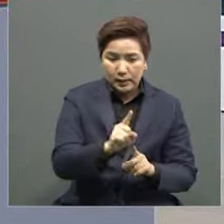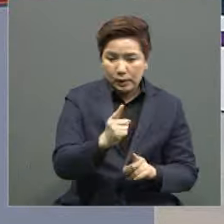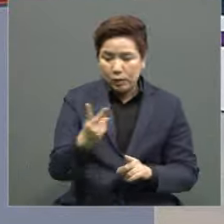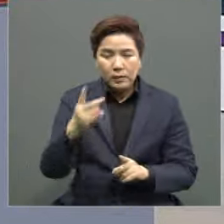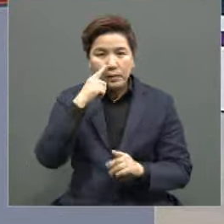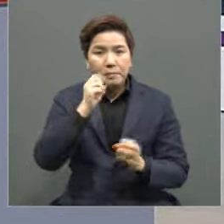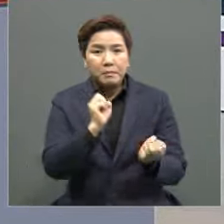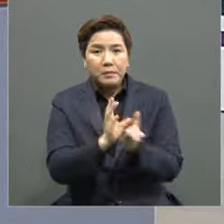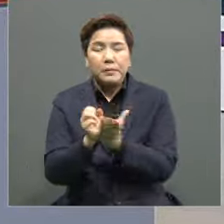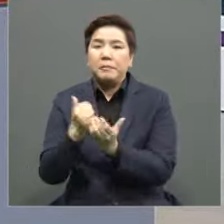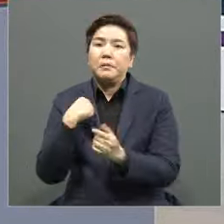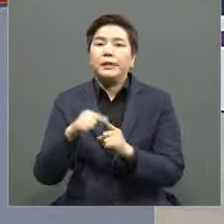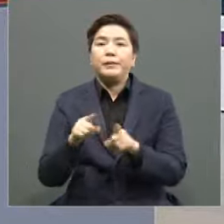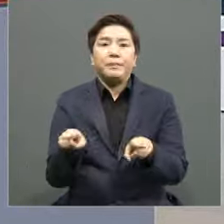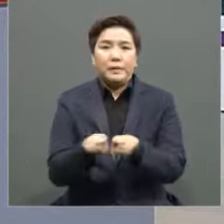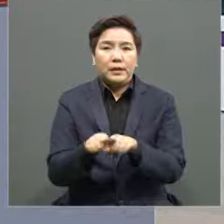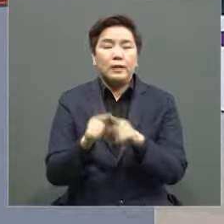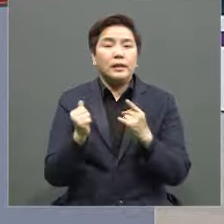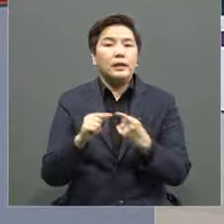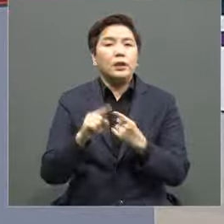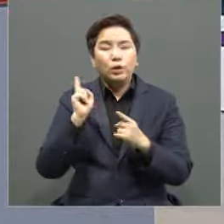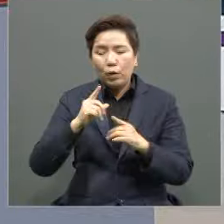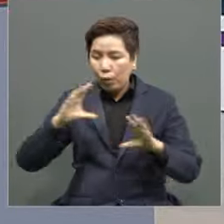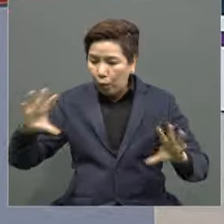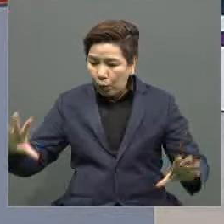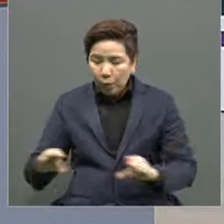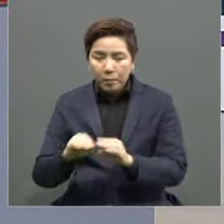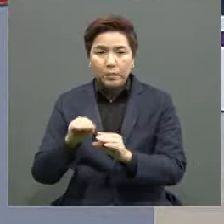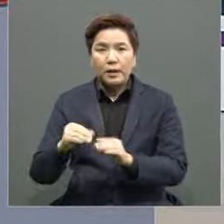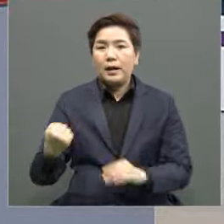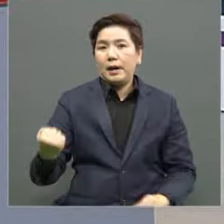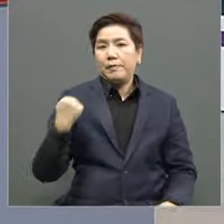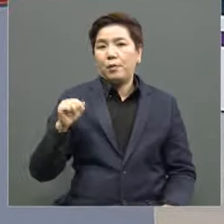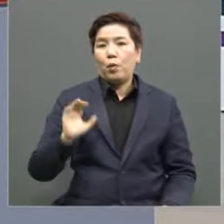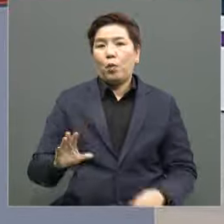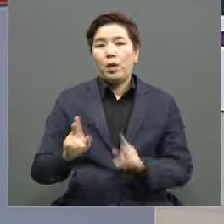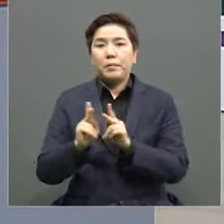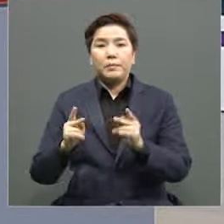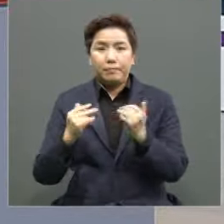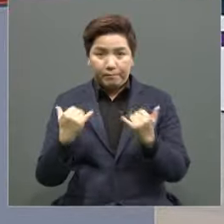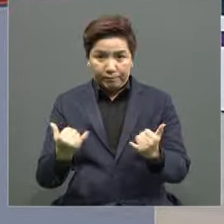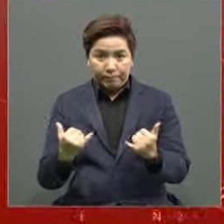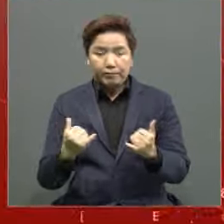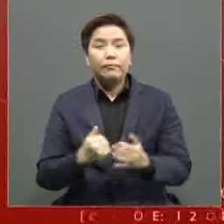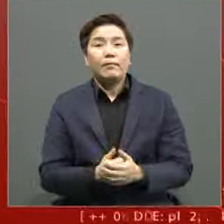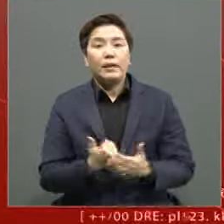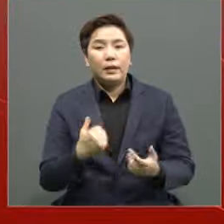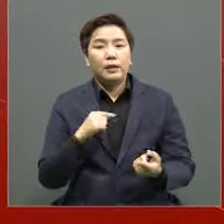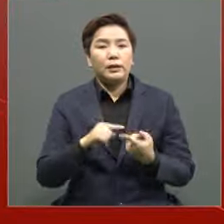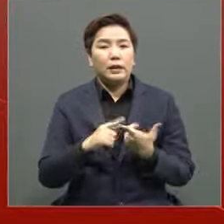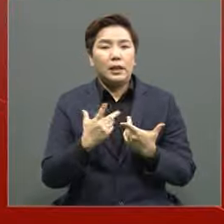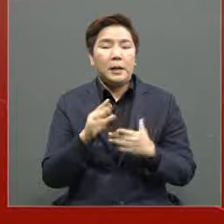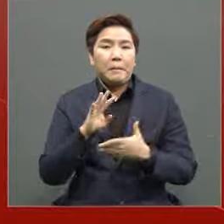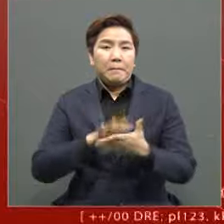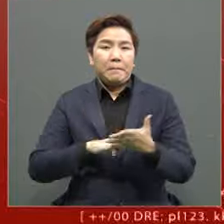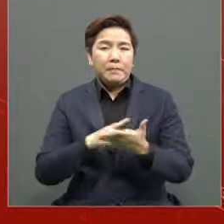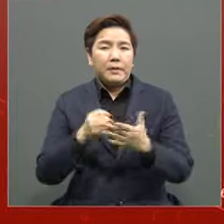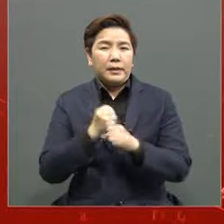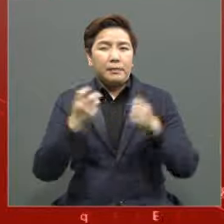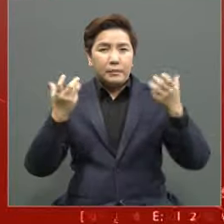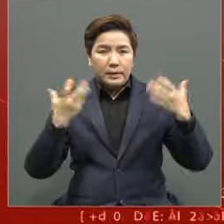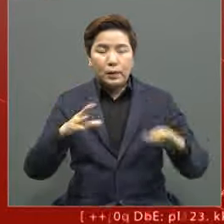พาะกับคดีลุงเปี๊ยกอย่างเดียว ใช่ถ้าอย่างเงี้ยก็จะรวมอยู่ในอำนาจหน้าที่ของคณะกรรมการชุดนี้ด้วยเลยนะครับซึ่งกำหนดเนี่ยจะต้องแล้วเสร็จภ